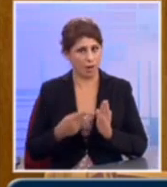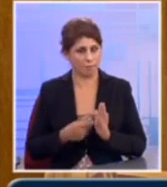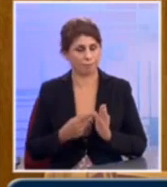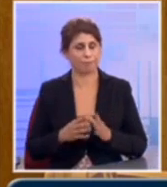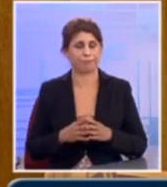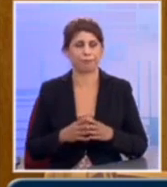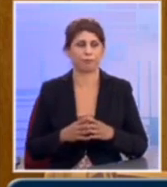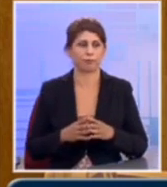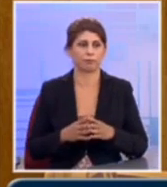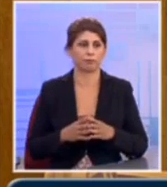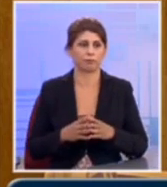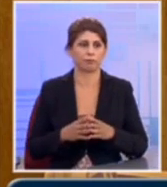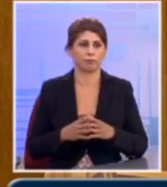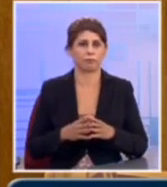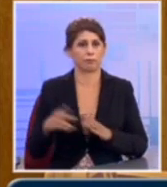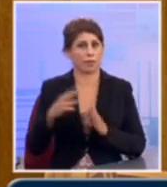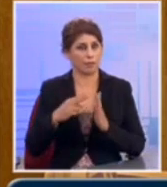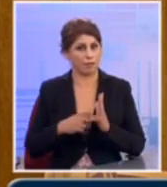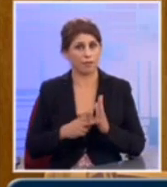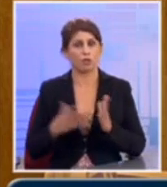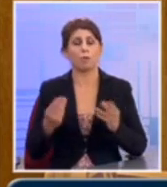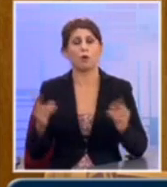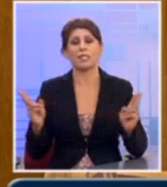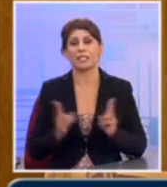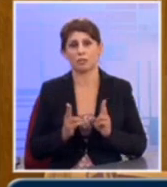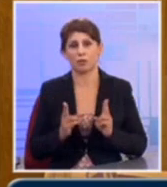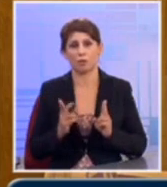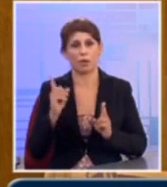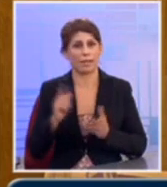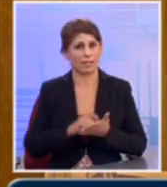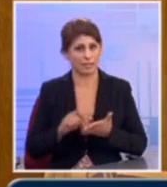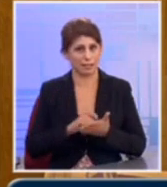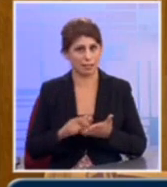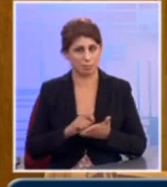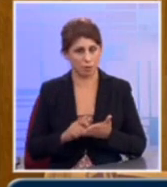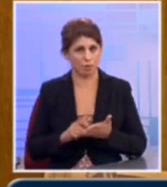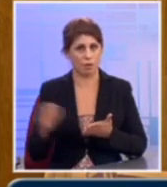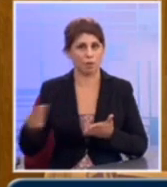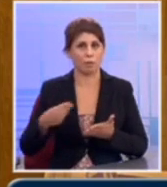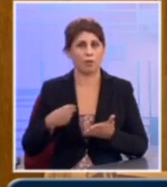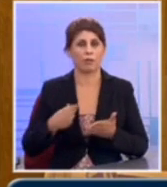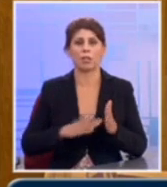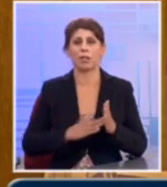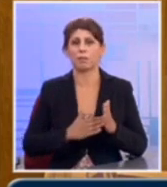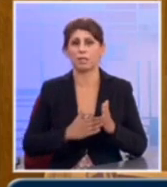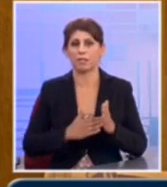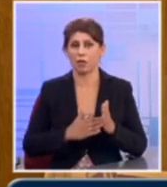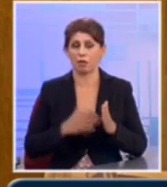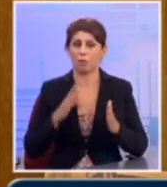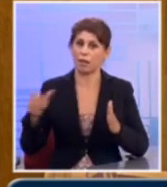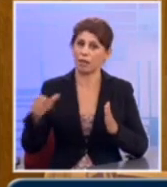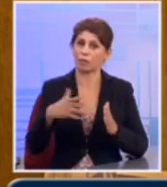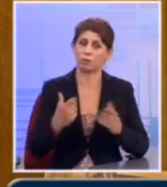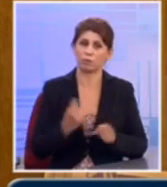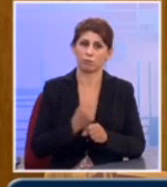ε θα διαβάσω είναι πολύ σύντομο ένα σημείωμα που μου έδωσε υπηρεσιακός παράγοντας που έχει